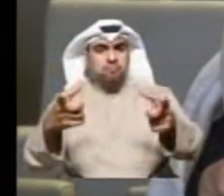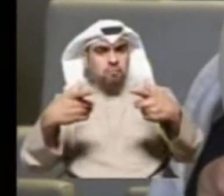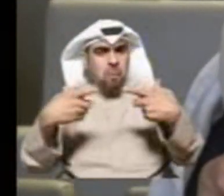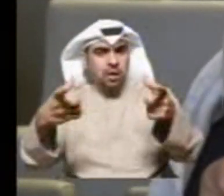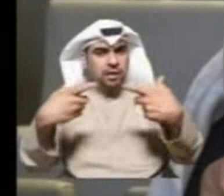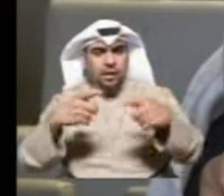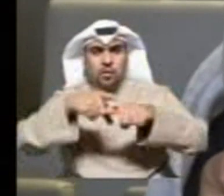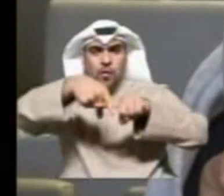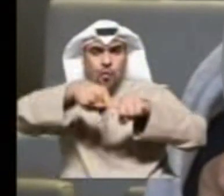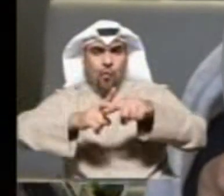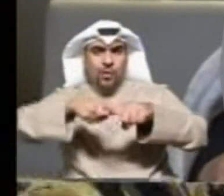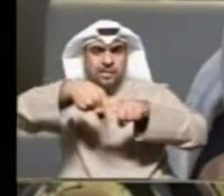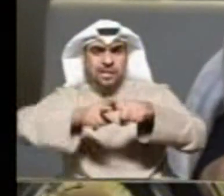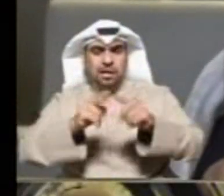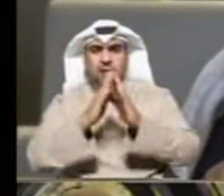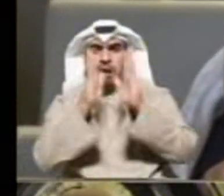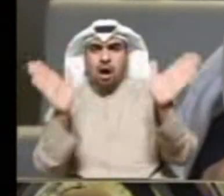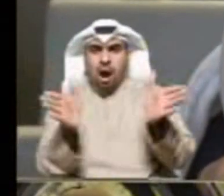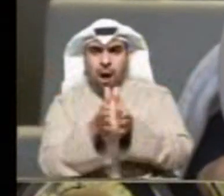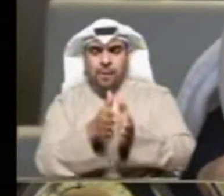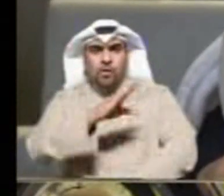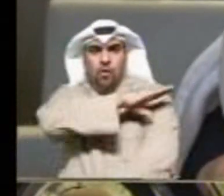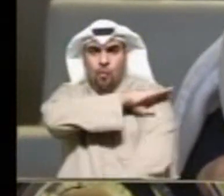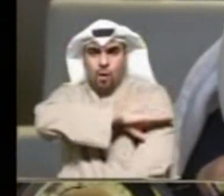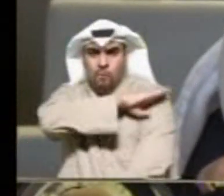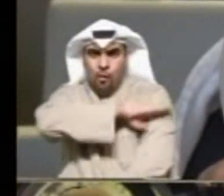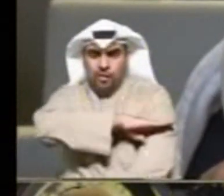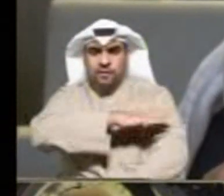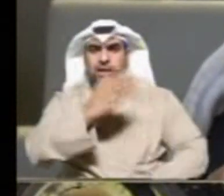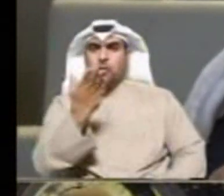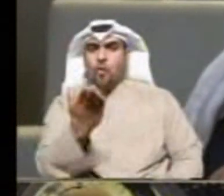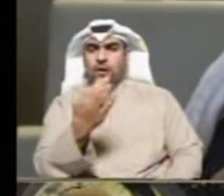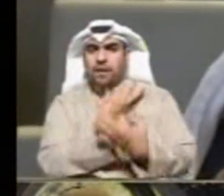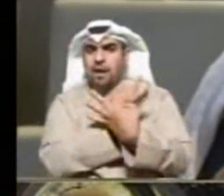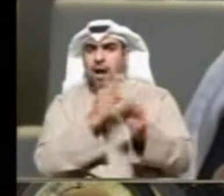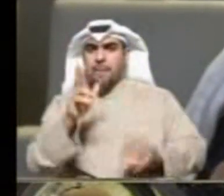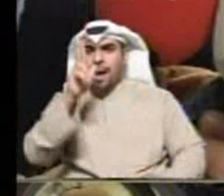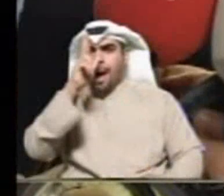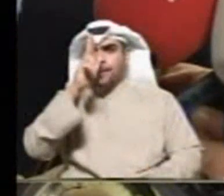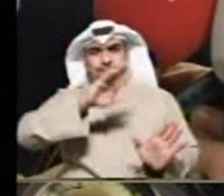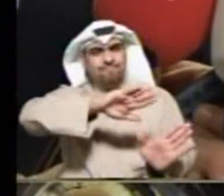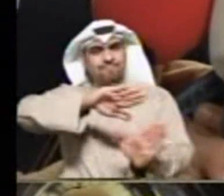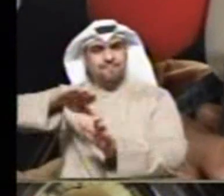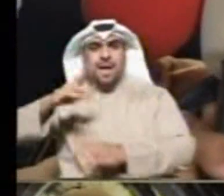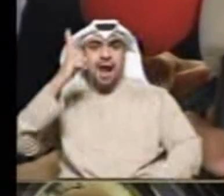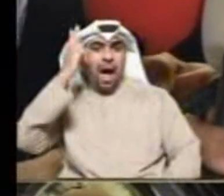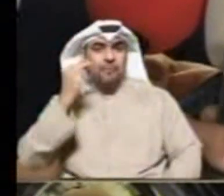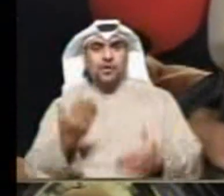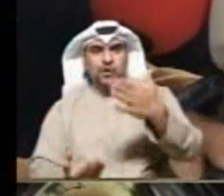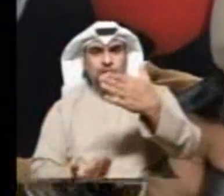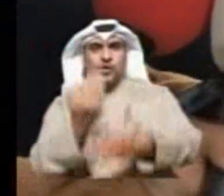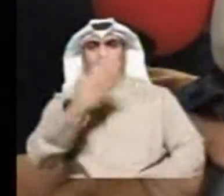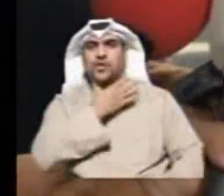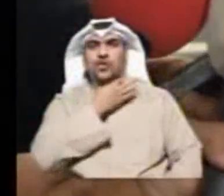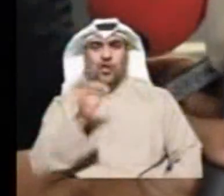ومن أعمال إدارية ومن كذلك كل الأعمال المتعلقة في هذا المرفق. إحنا ندير